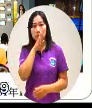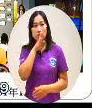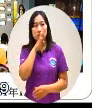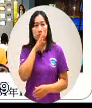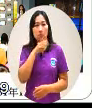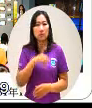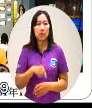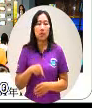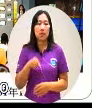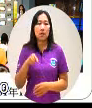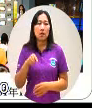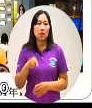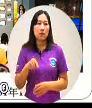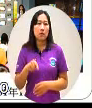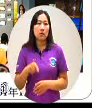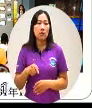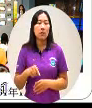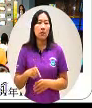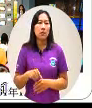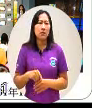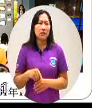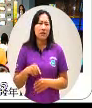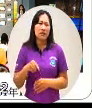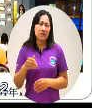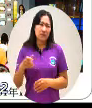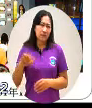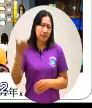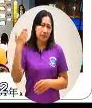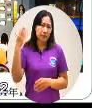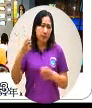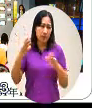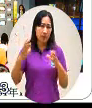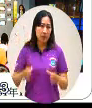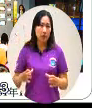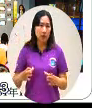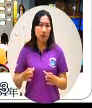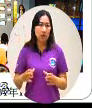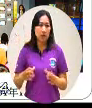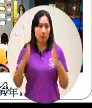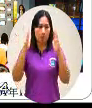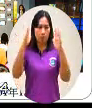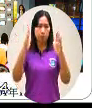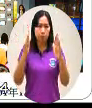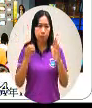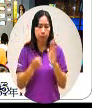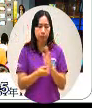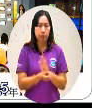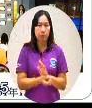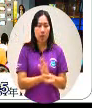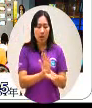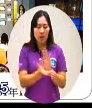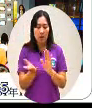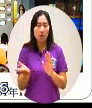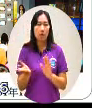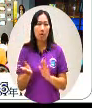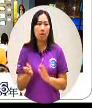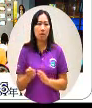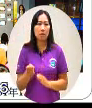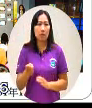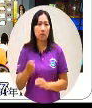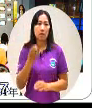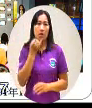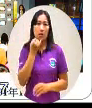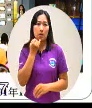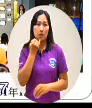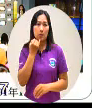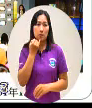2021年12月正式开馆啊！哦，你看伊安尼会当个约束安尼，咱太袂当呢。石青今仔咧增建啊，至